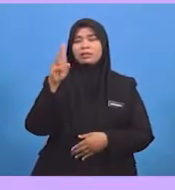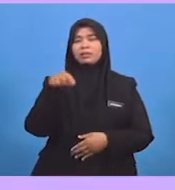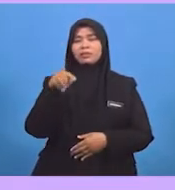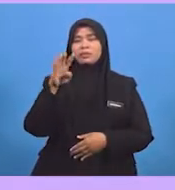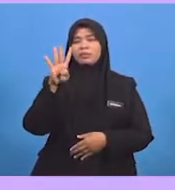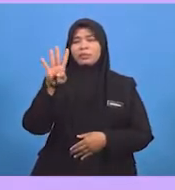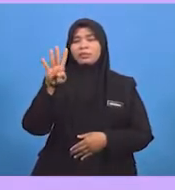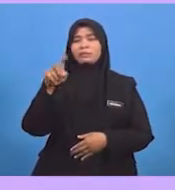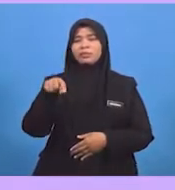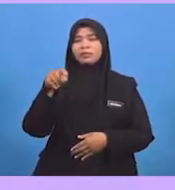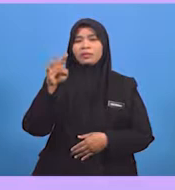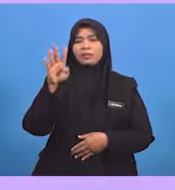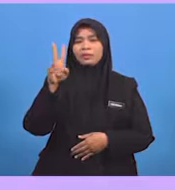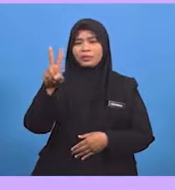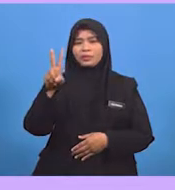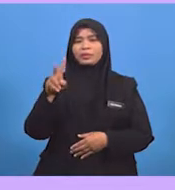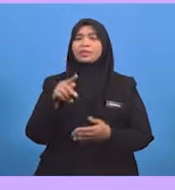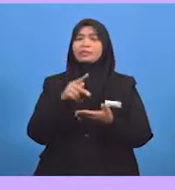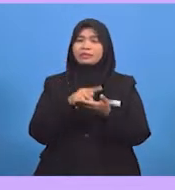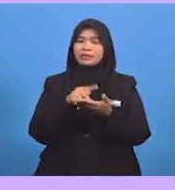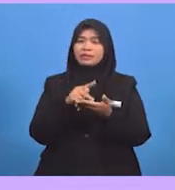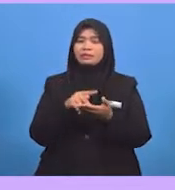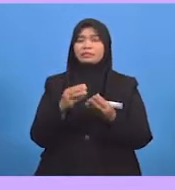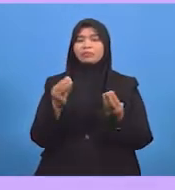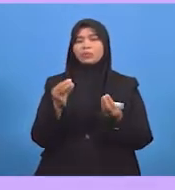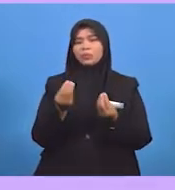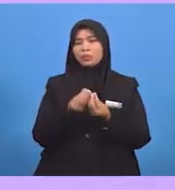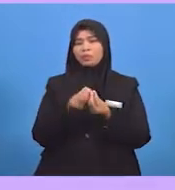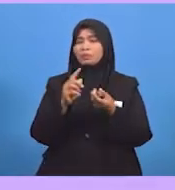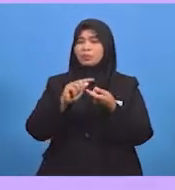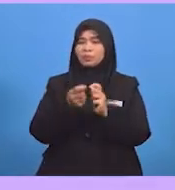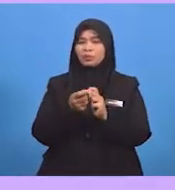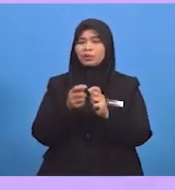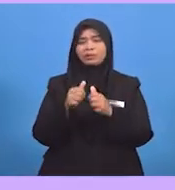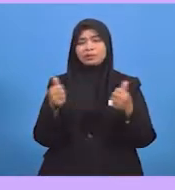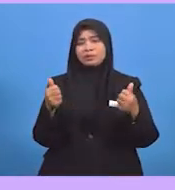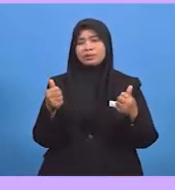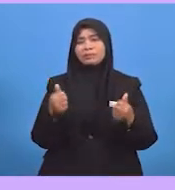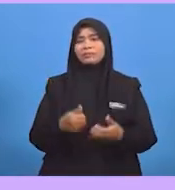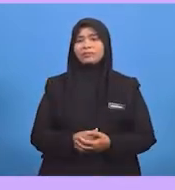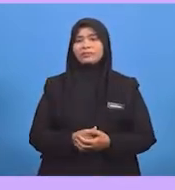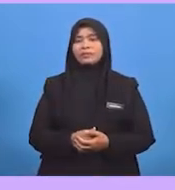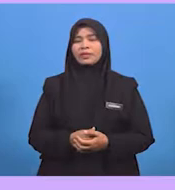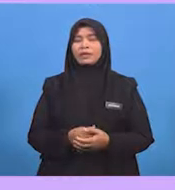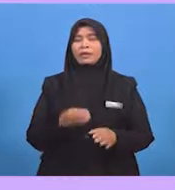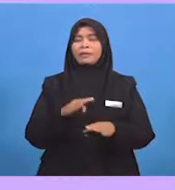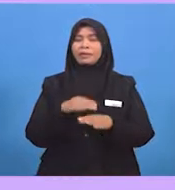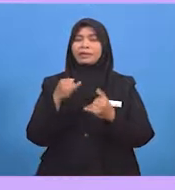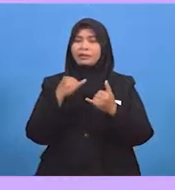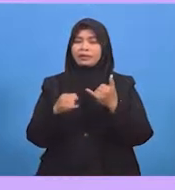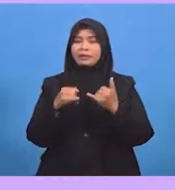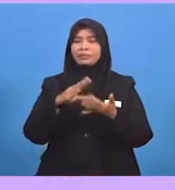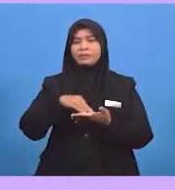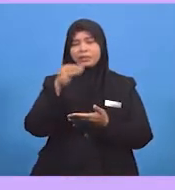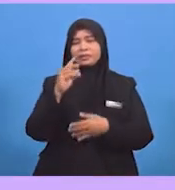6.4.2 pengiraan kadar pertukaran asing atau ringkasnya KPA. Pada akhir pembelajaran